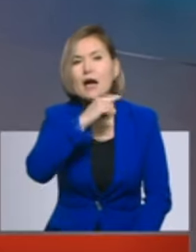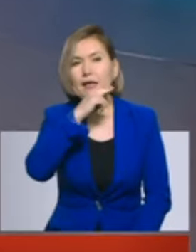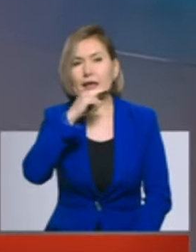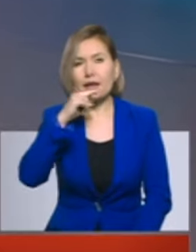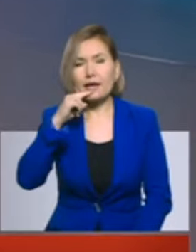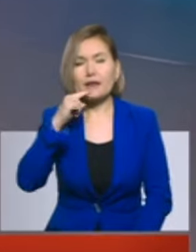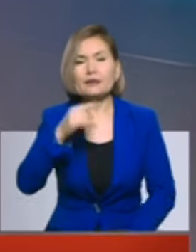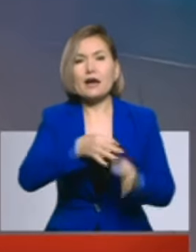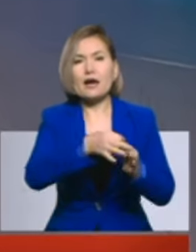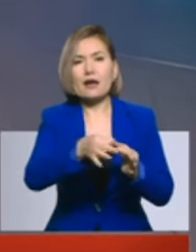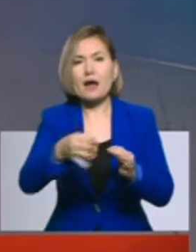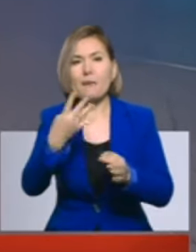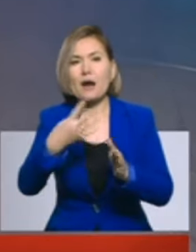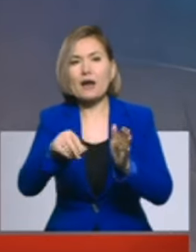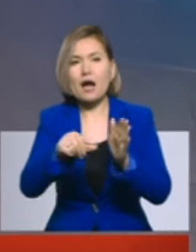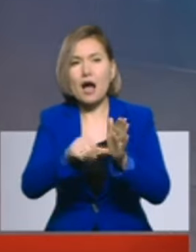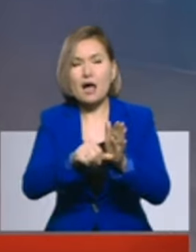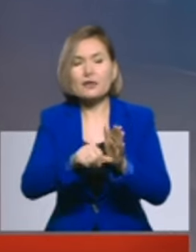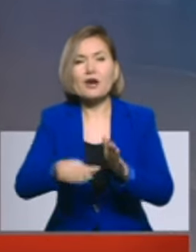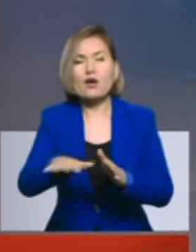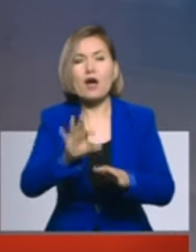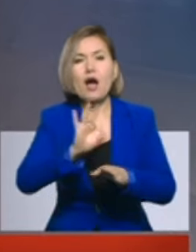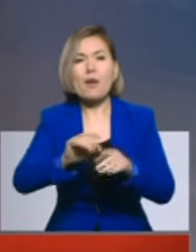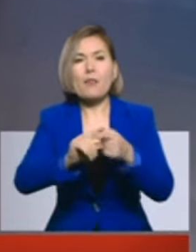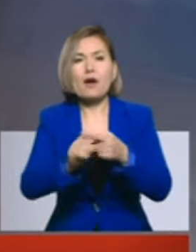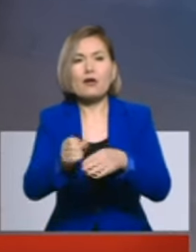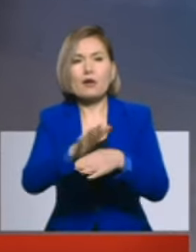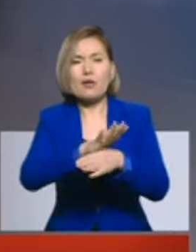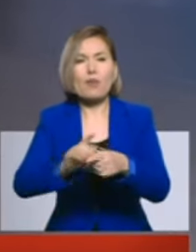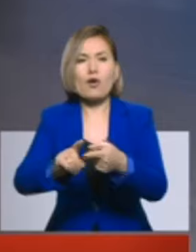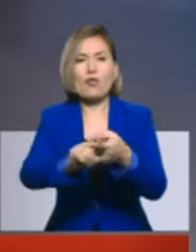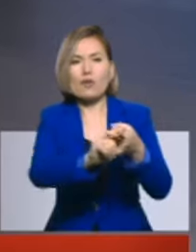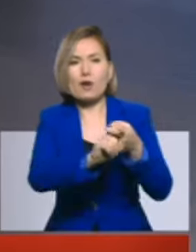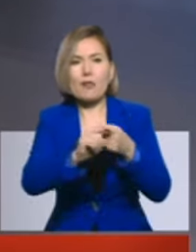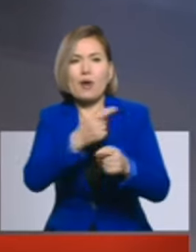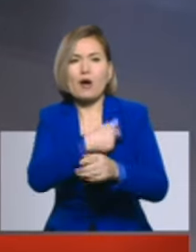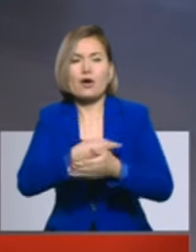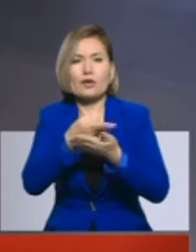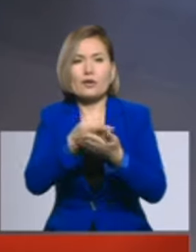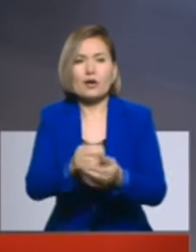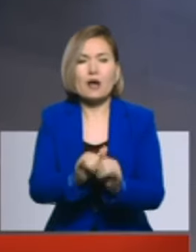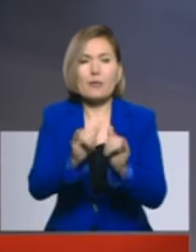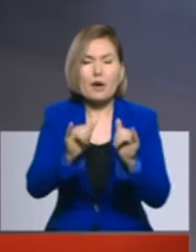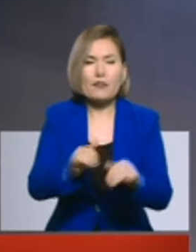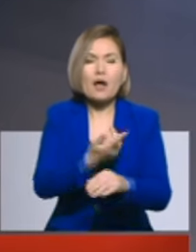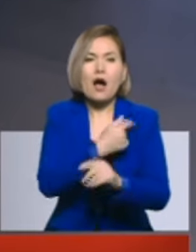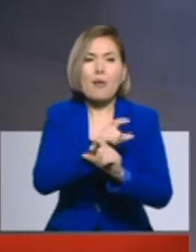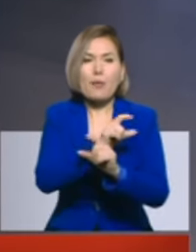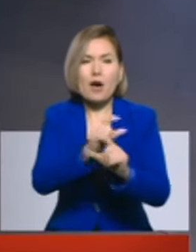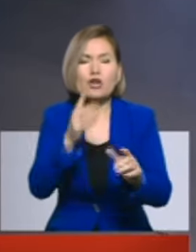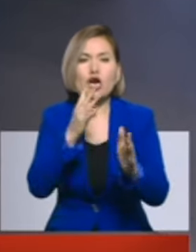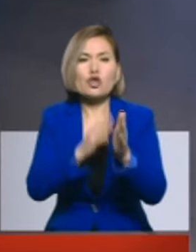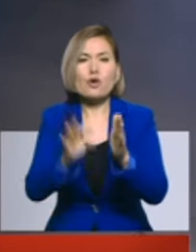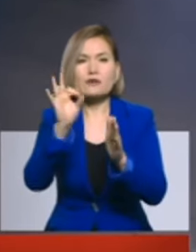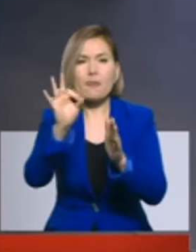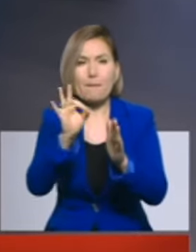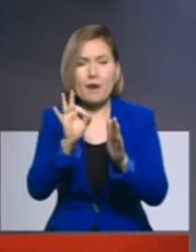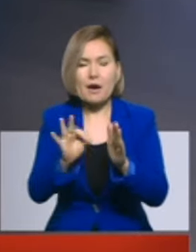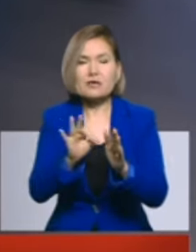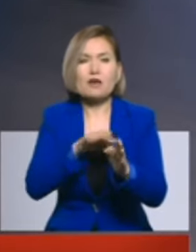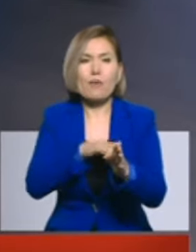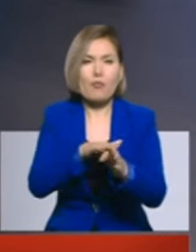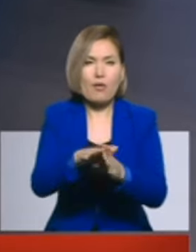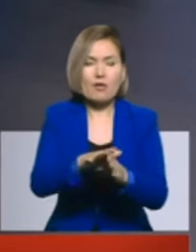Ресейдің 46 өңірінде коронавирус жұқтырғандардың саны көбейді. Науқастарға арналған ауруханалардың 90% толған.